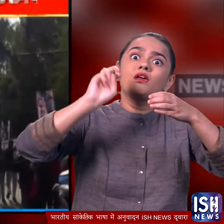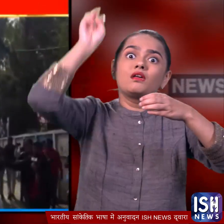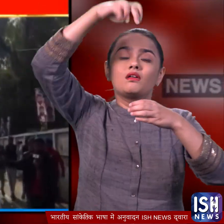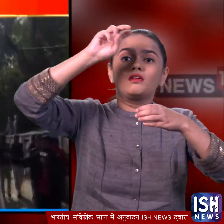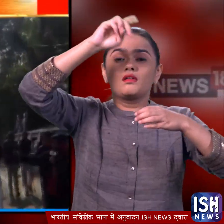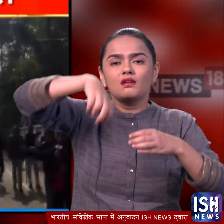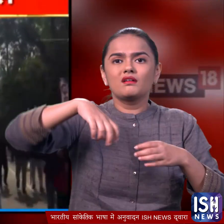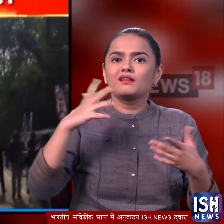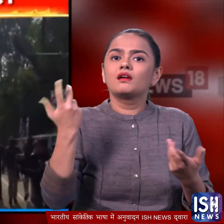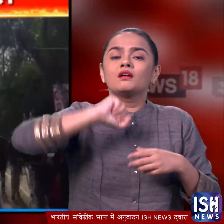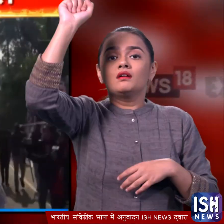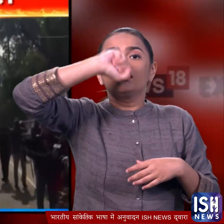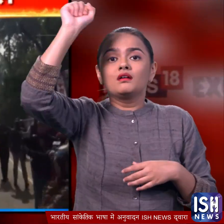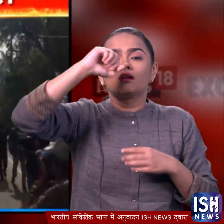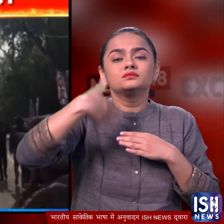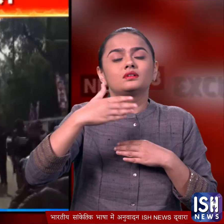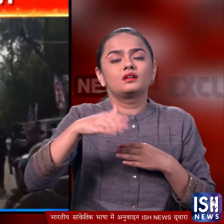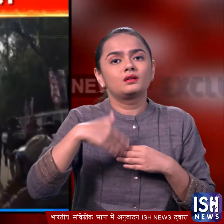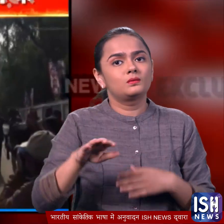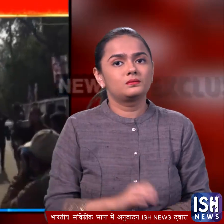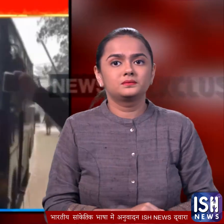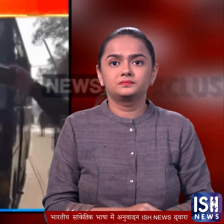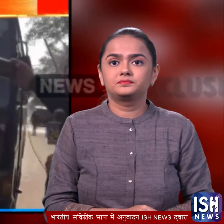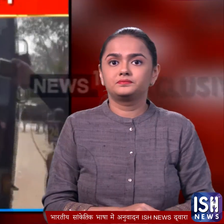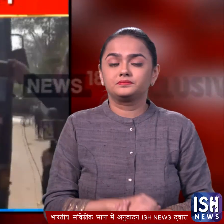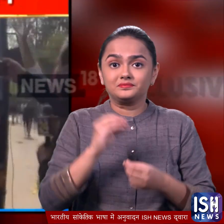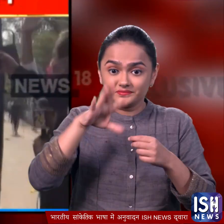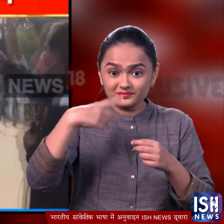कुछ लोग उसी बस की छत पर चढ़ गए और नारेबाजी करने लगे।